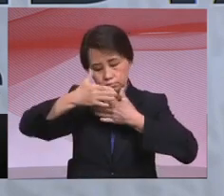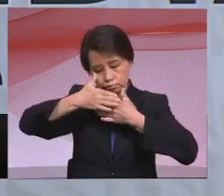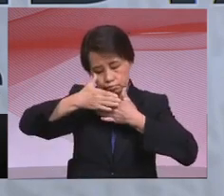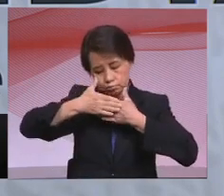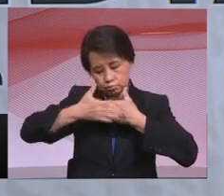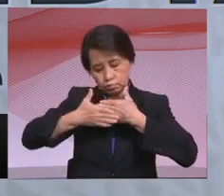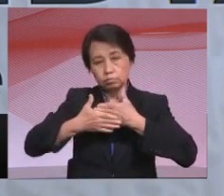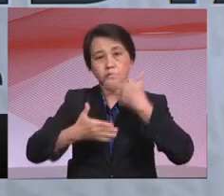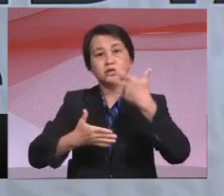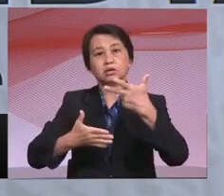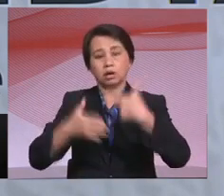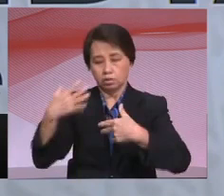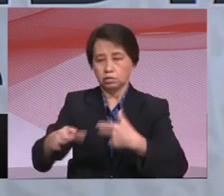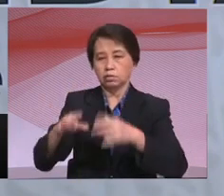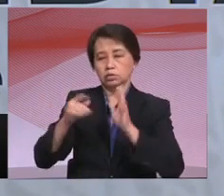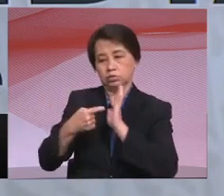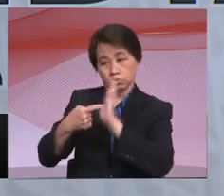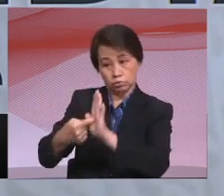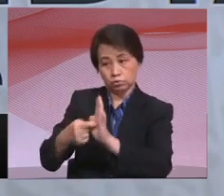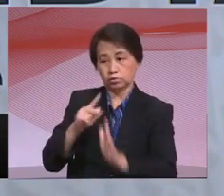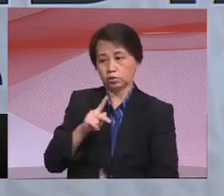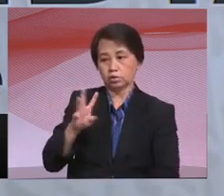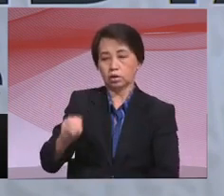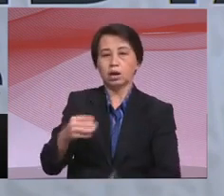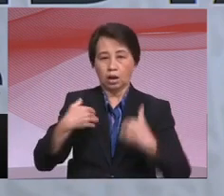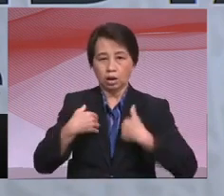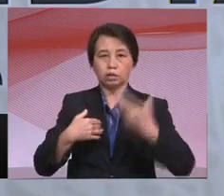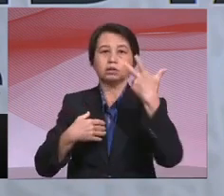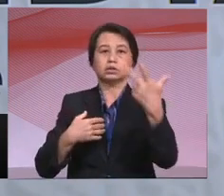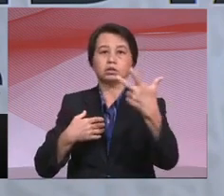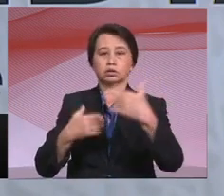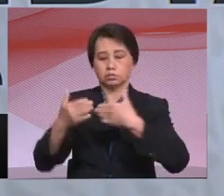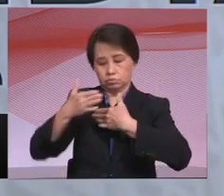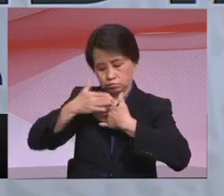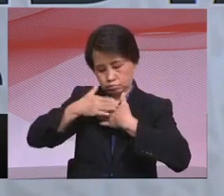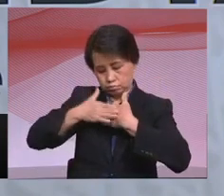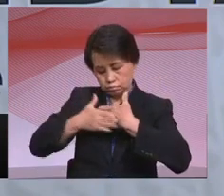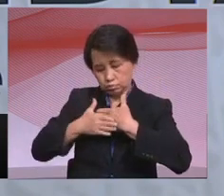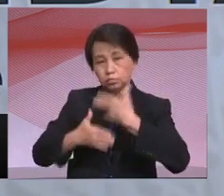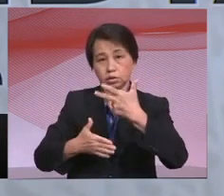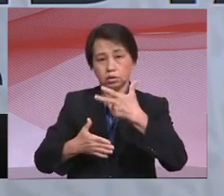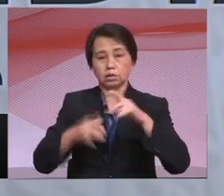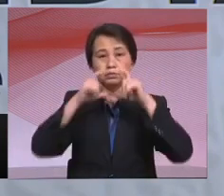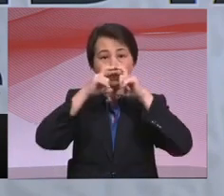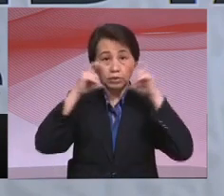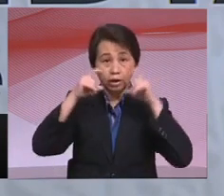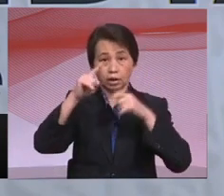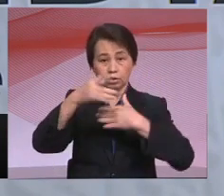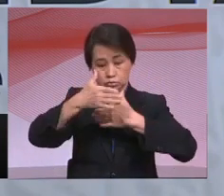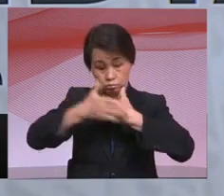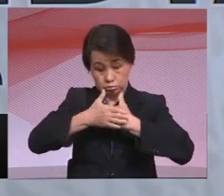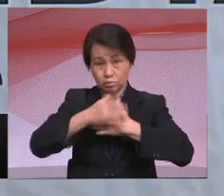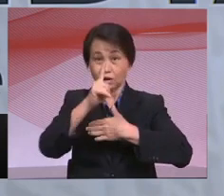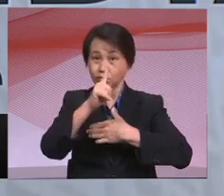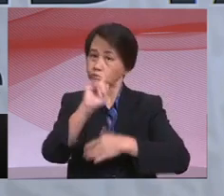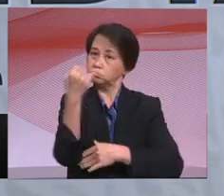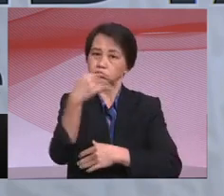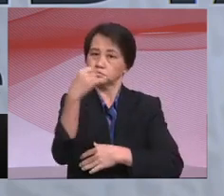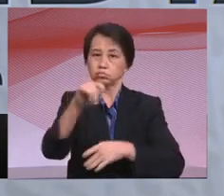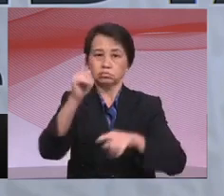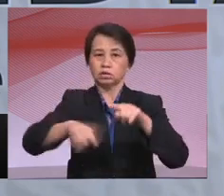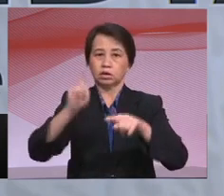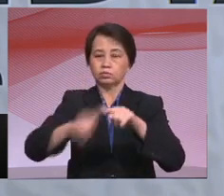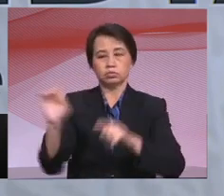telah diasyorkan oleh WHO, iaitu 3 lapisan. Face mask yang kain satu lapisan tak boleh, kita